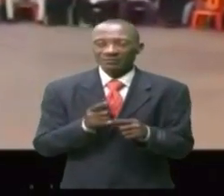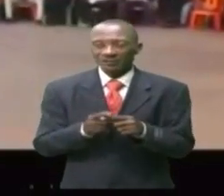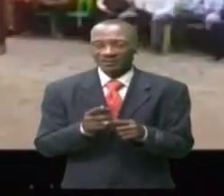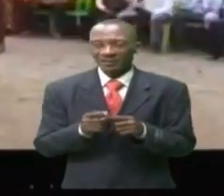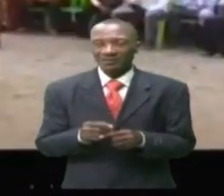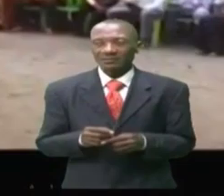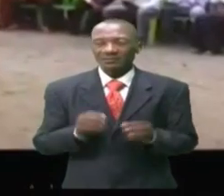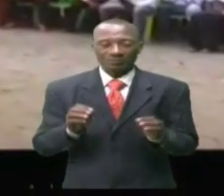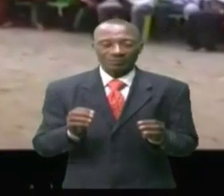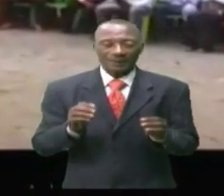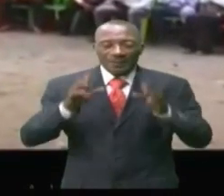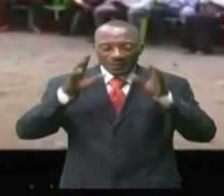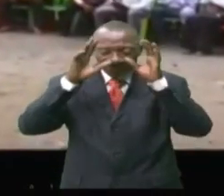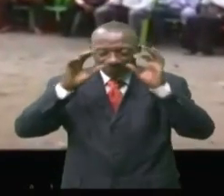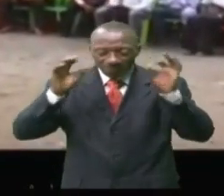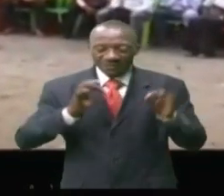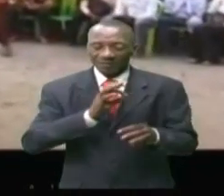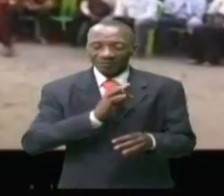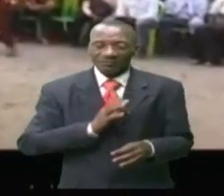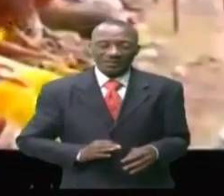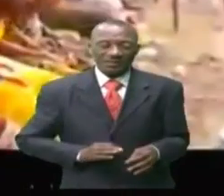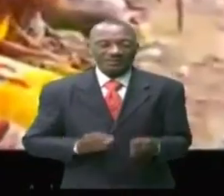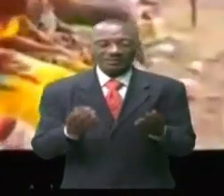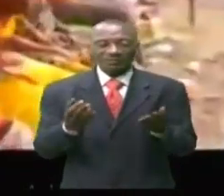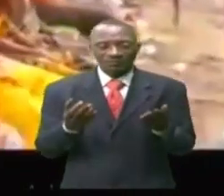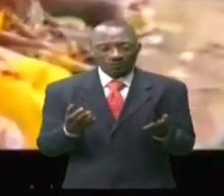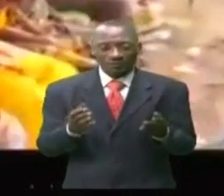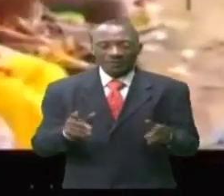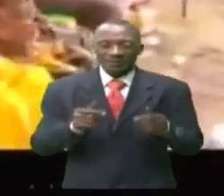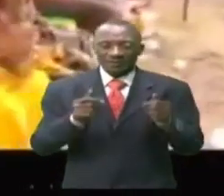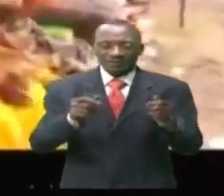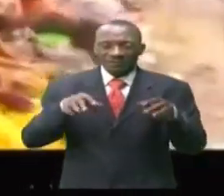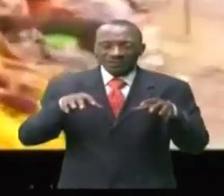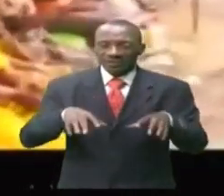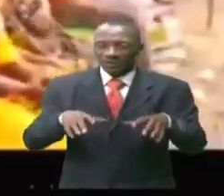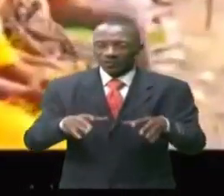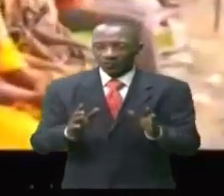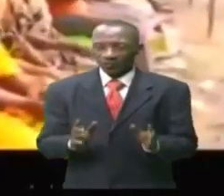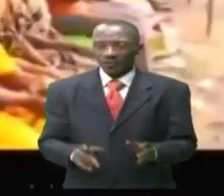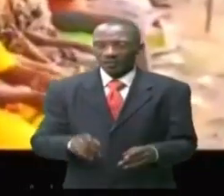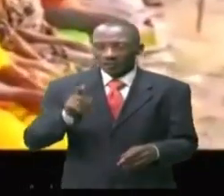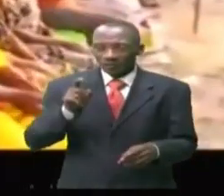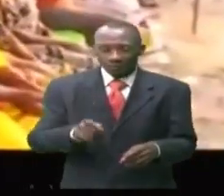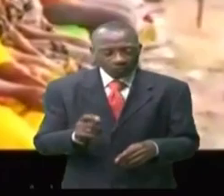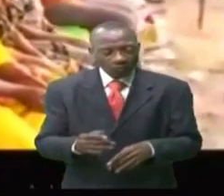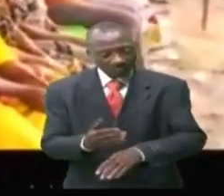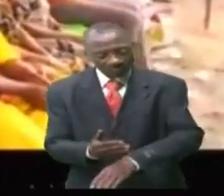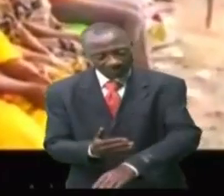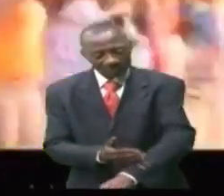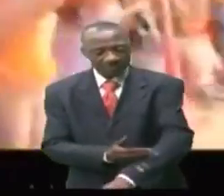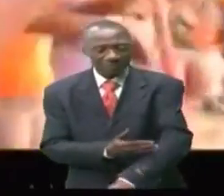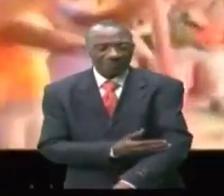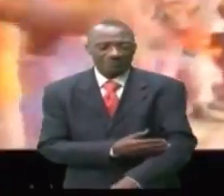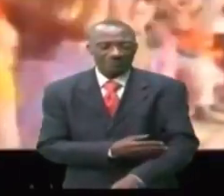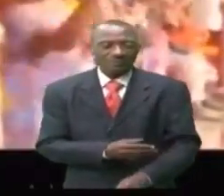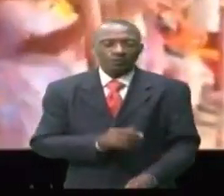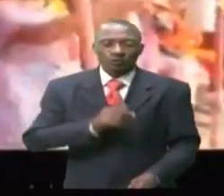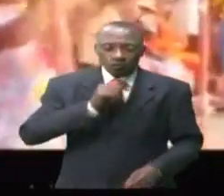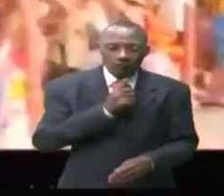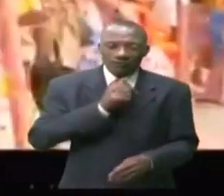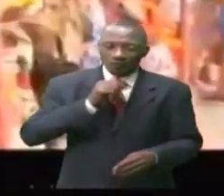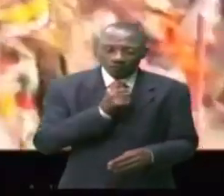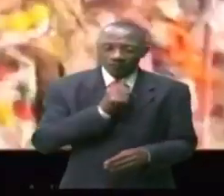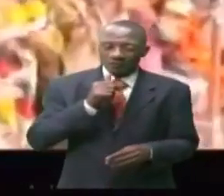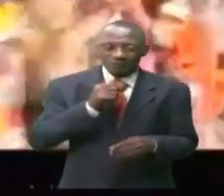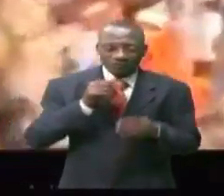les Congolais, ne cesse de se matérialiser à travers les initiatives des compatriotes locaux et de la diaspora. C'est